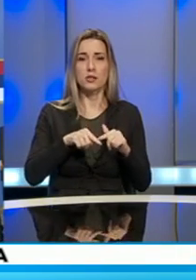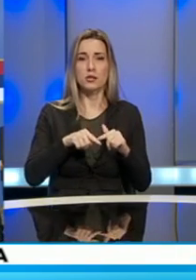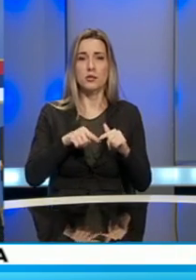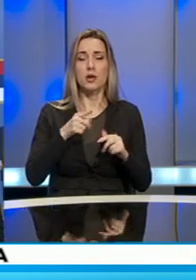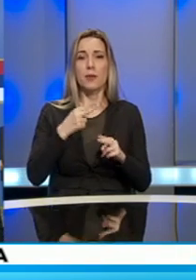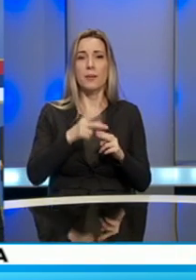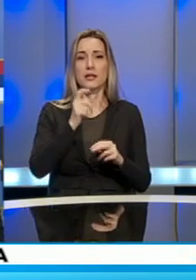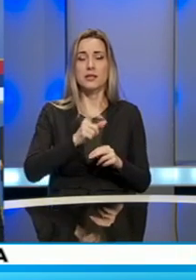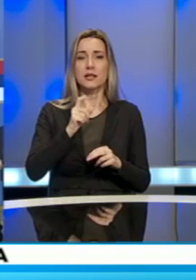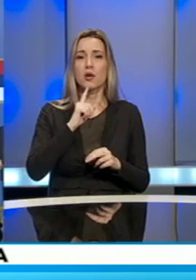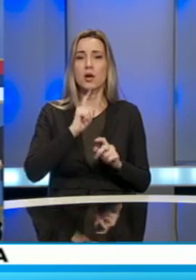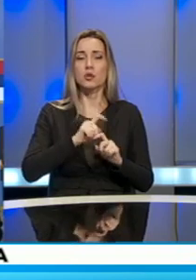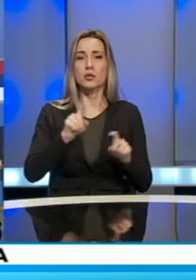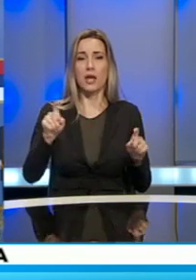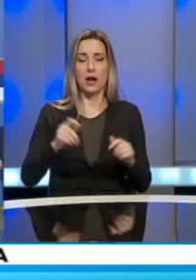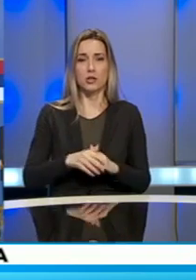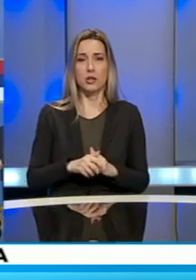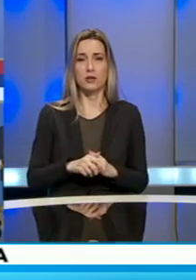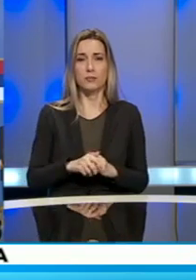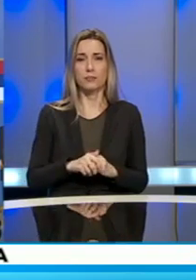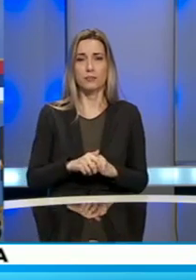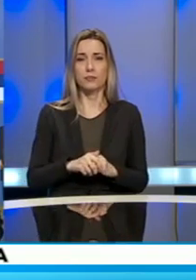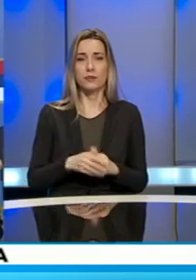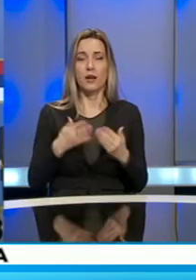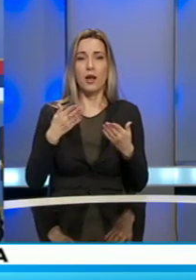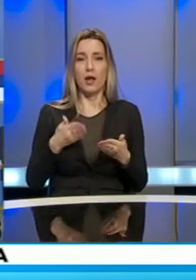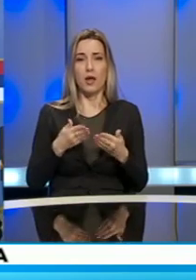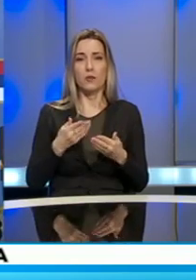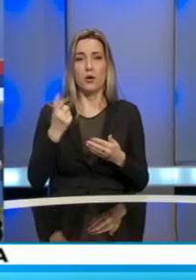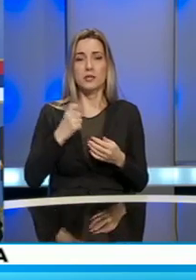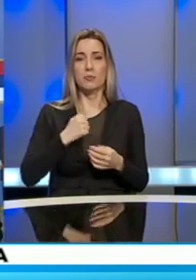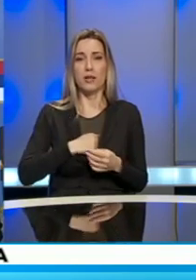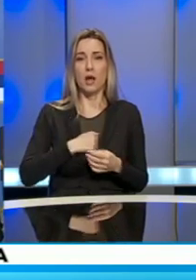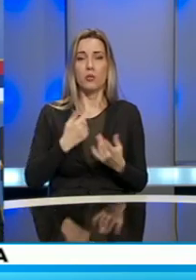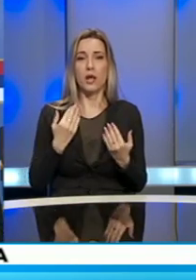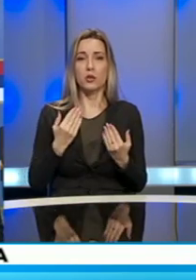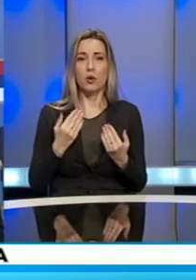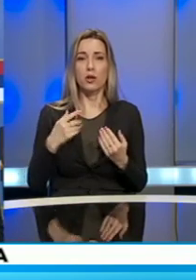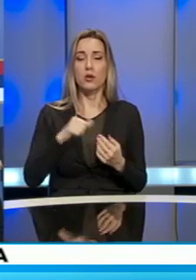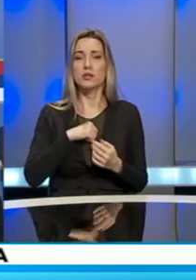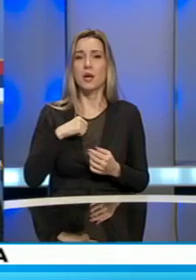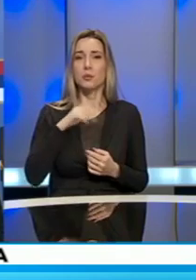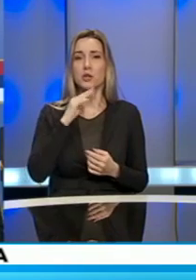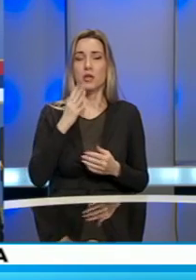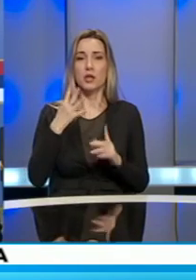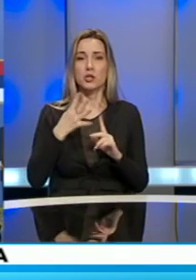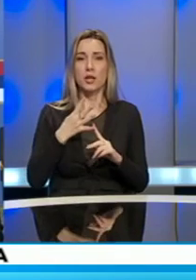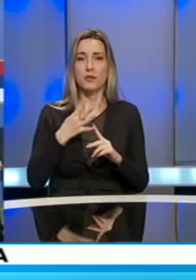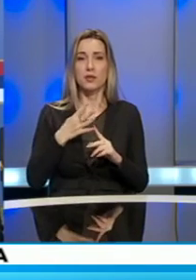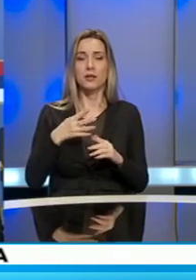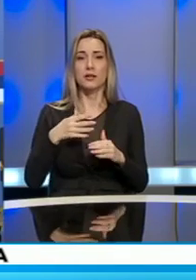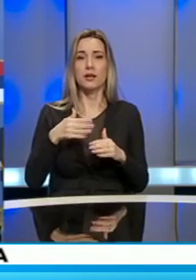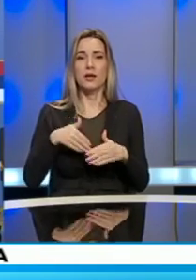za pacijente koji su zaraženi koronavirusom. Evo, iz Banja Luke toliko, još ću samo reći da nam je četvrti